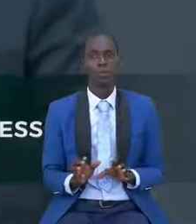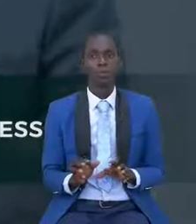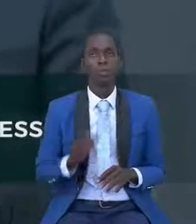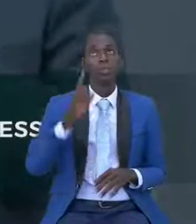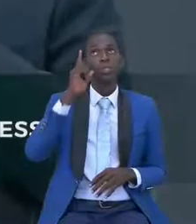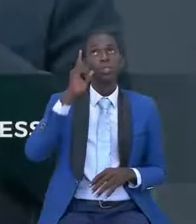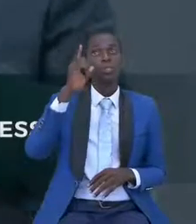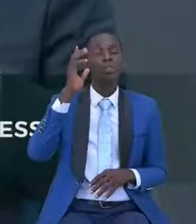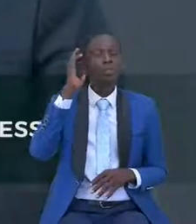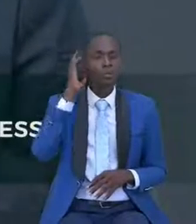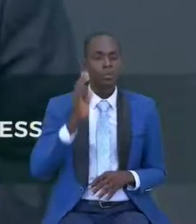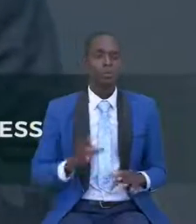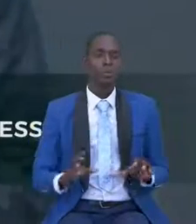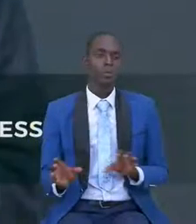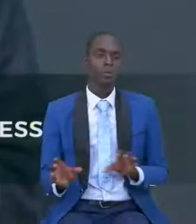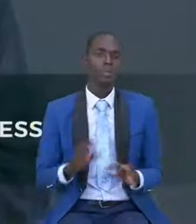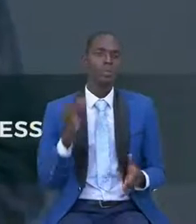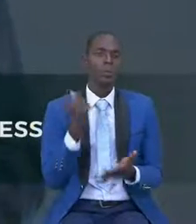Il le fera.